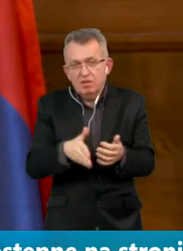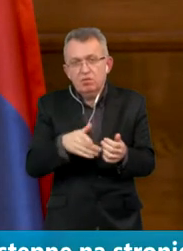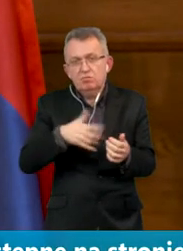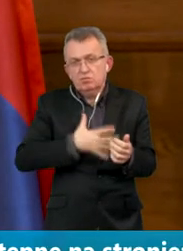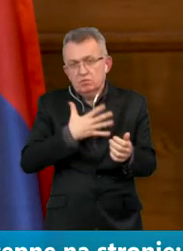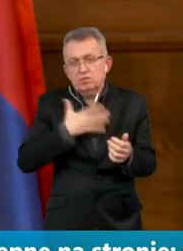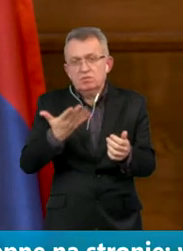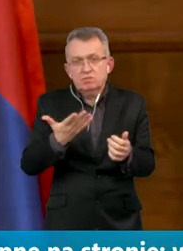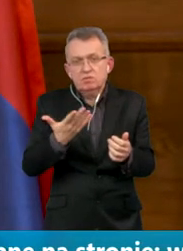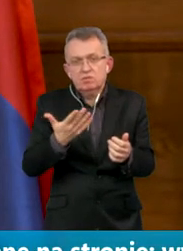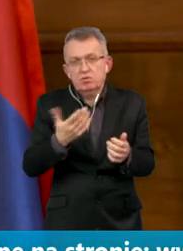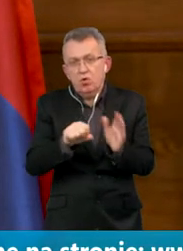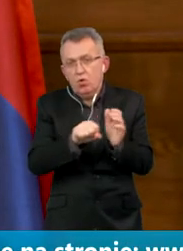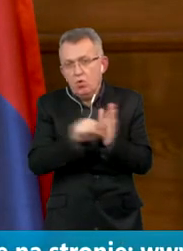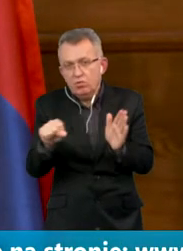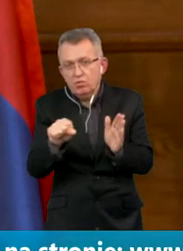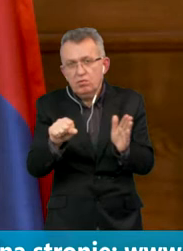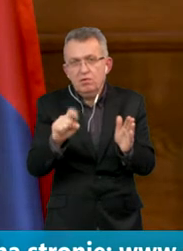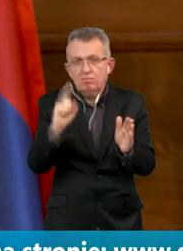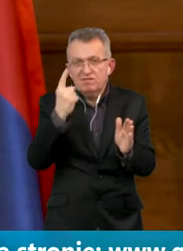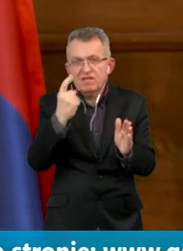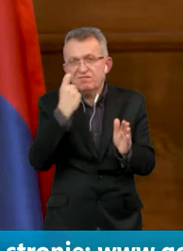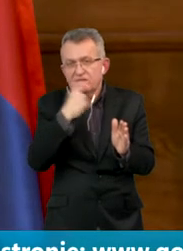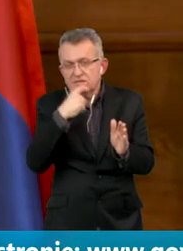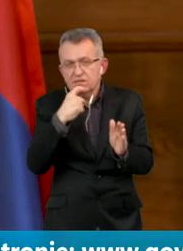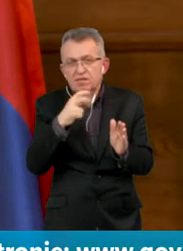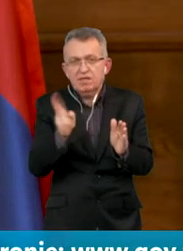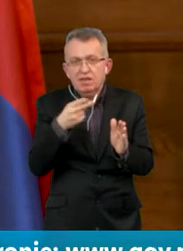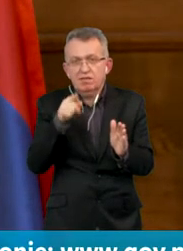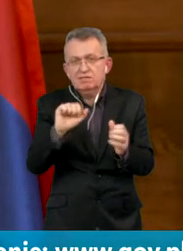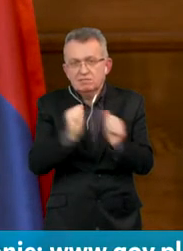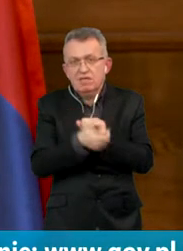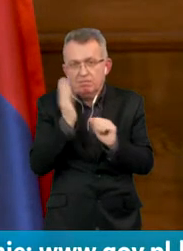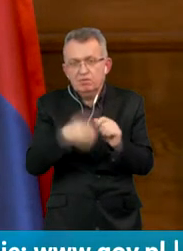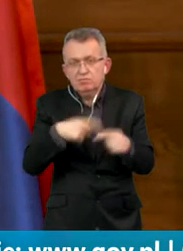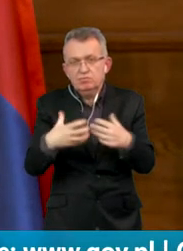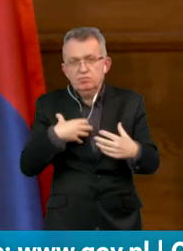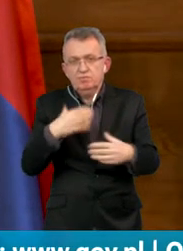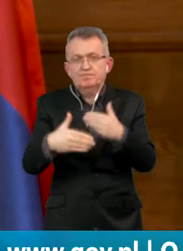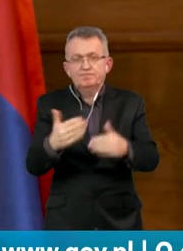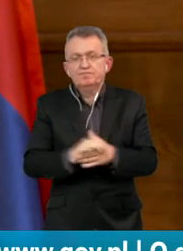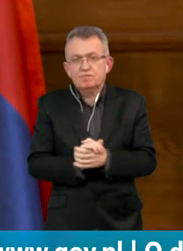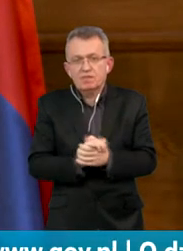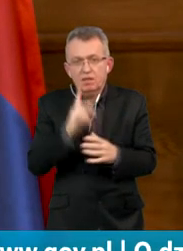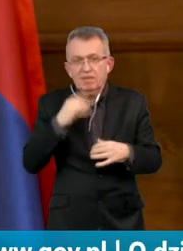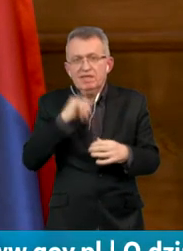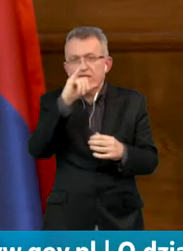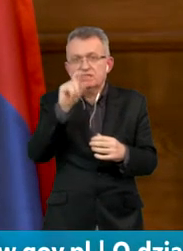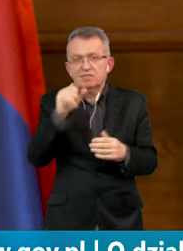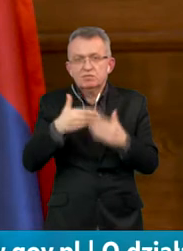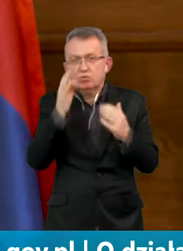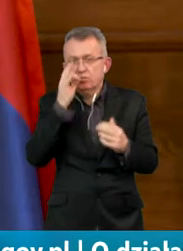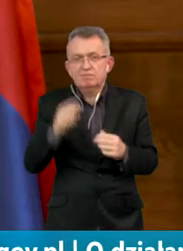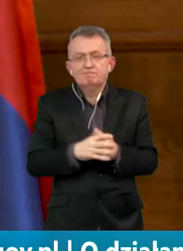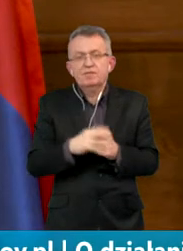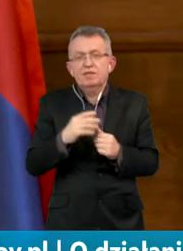odczuwalne od 1 kwietnia, gdy te zmiany będą powoli wchodziły w życie. Pani Iza. Dzień dobry, panie